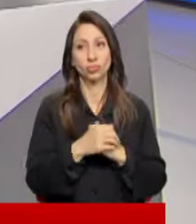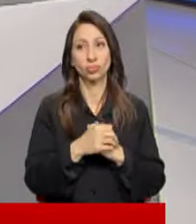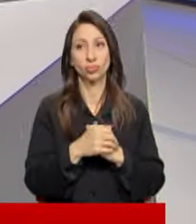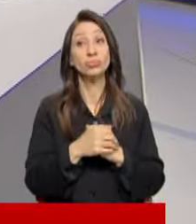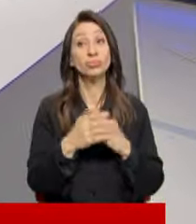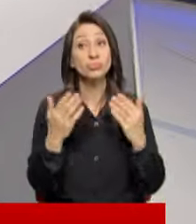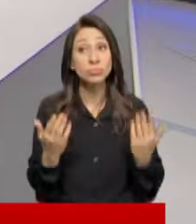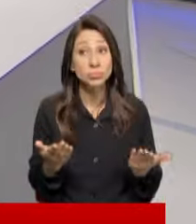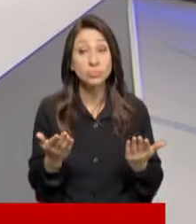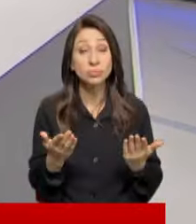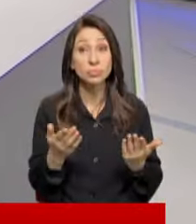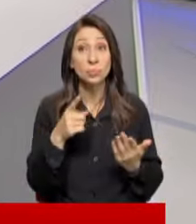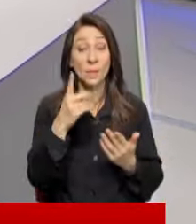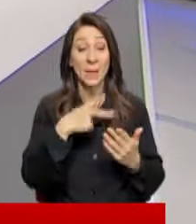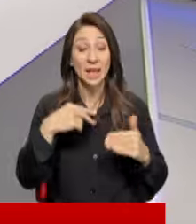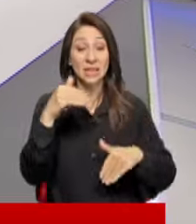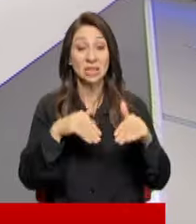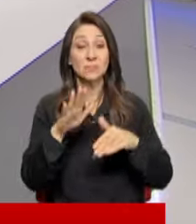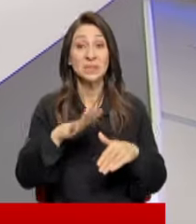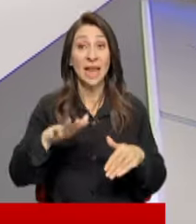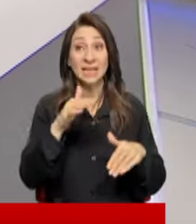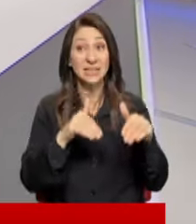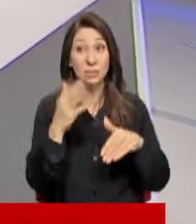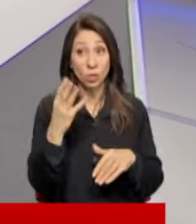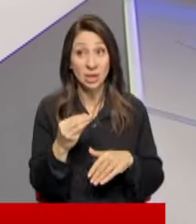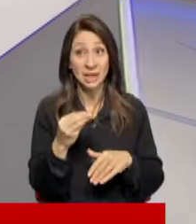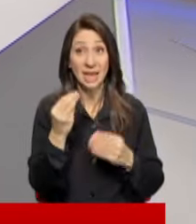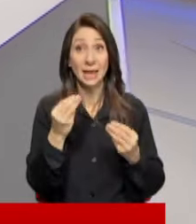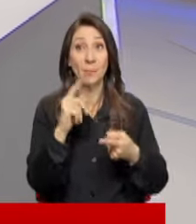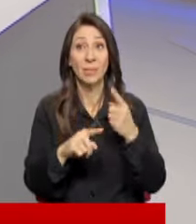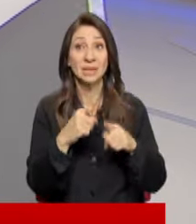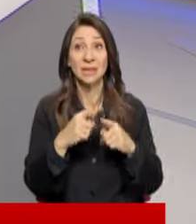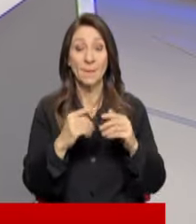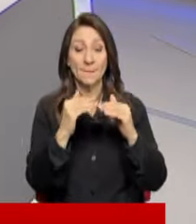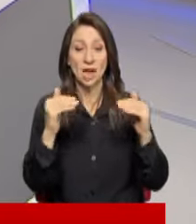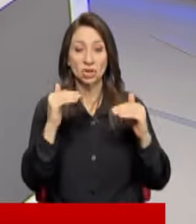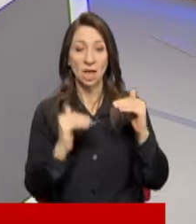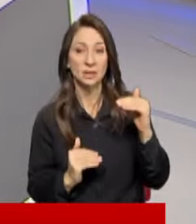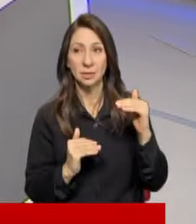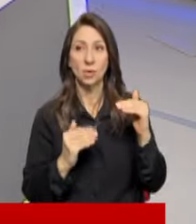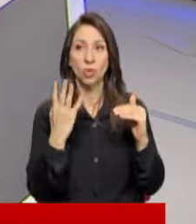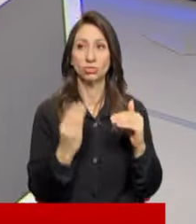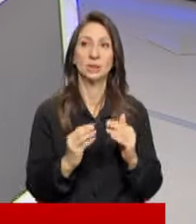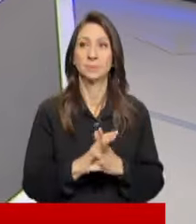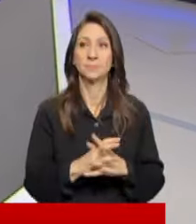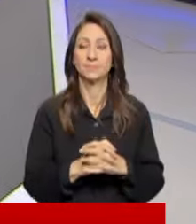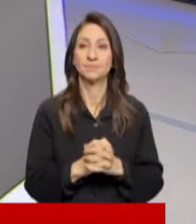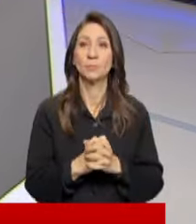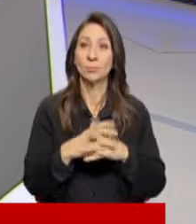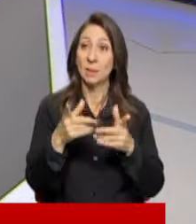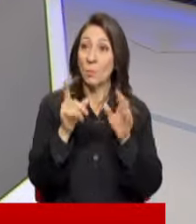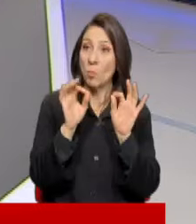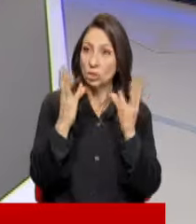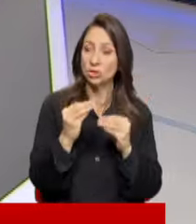%4,59. Ki hani bu bir yerel seçim değil, genel seçim olsaydı İYİ Parti baraj altı kalmış olacaktı. Peki bu